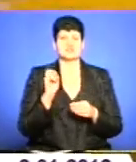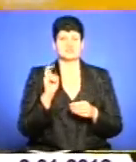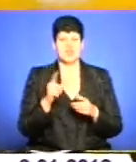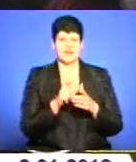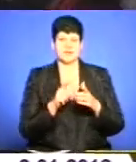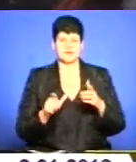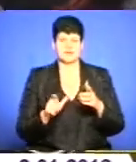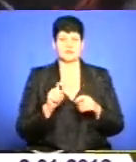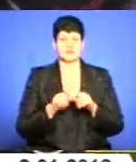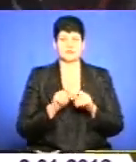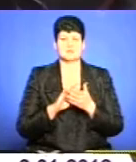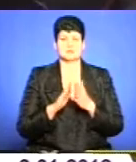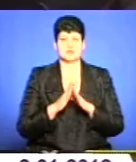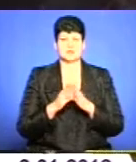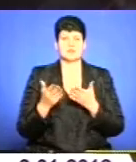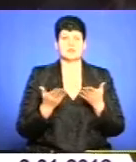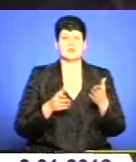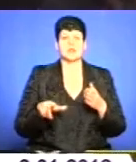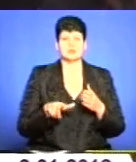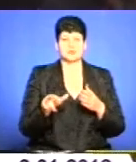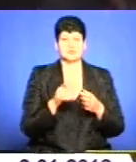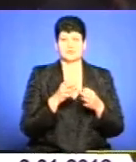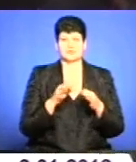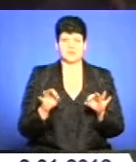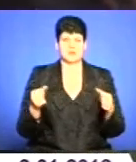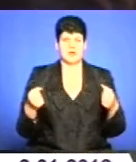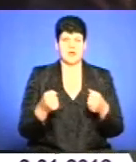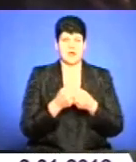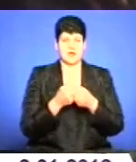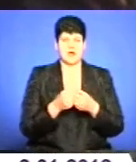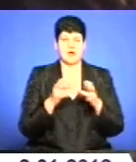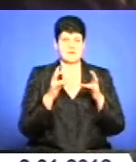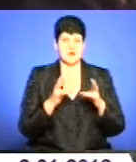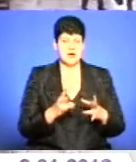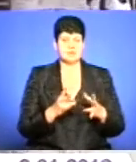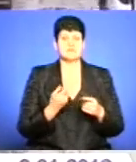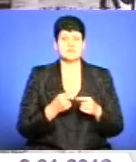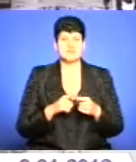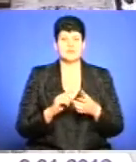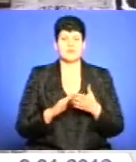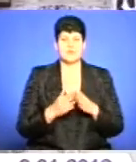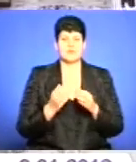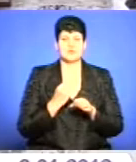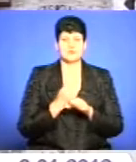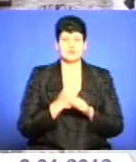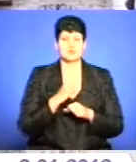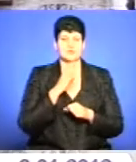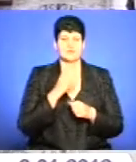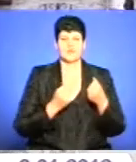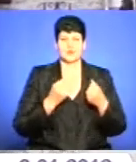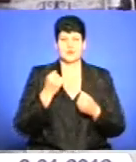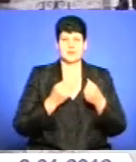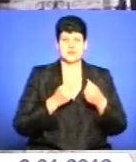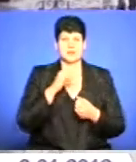контролювати ситуацію на дорозі, щоб не допустити аварійної ситуації. В таких умовах відсьогодні працюють водії маршруток Тернополя. В